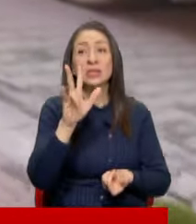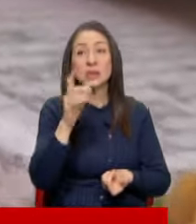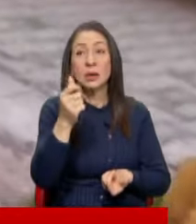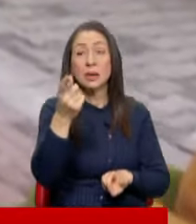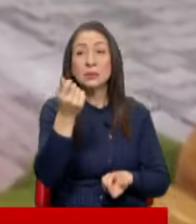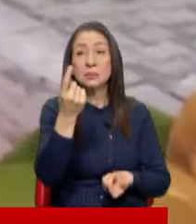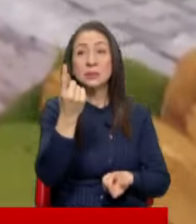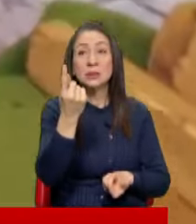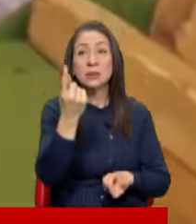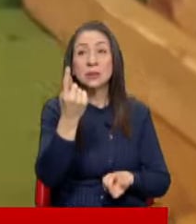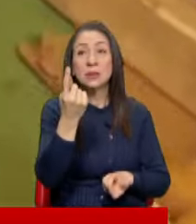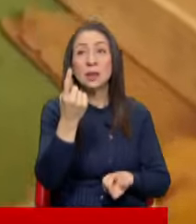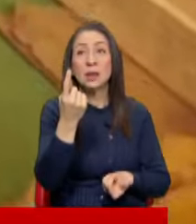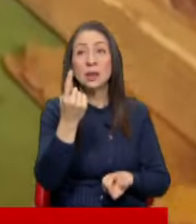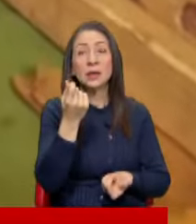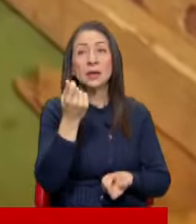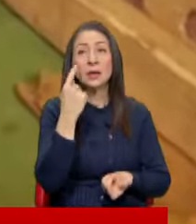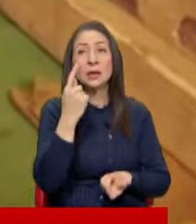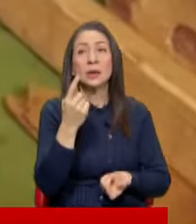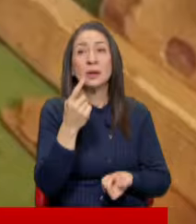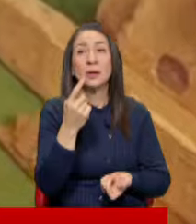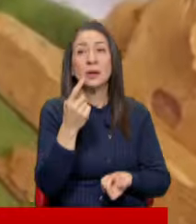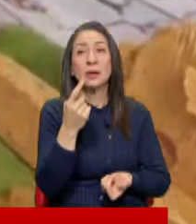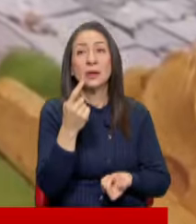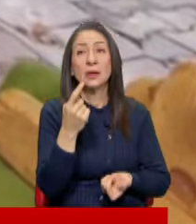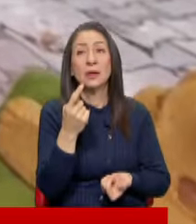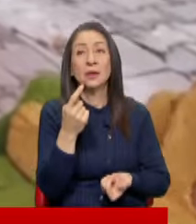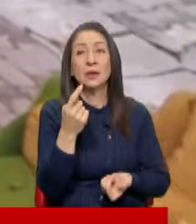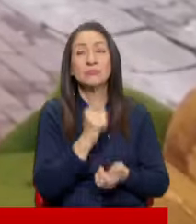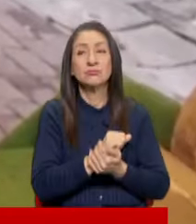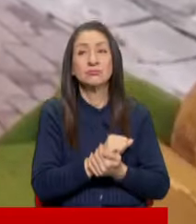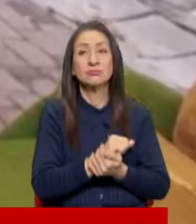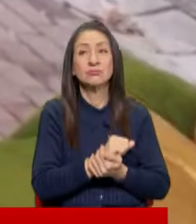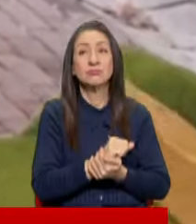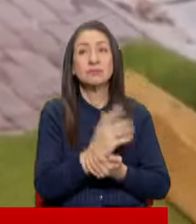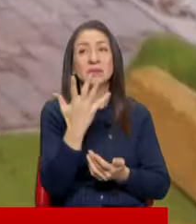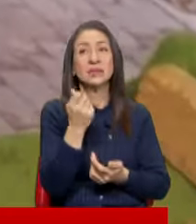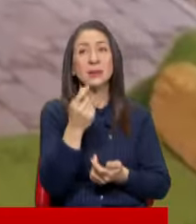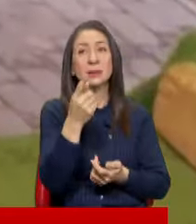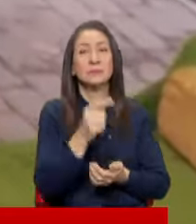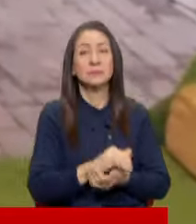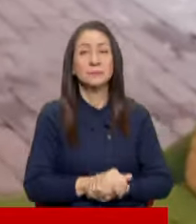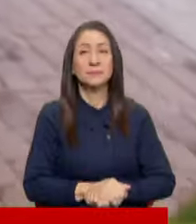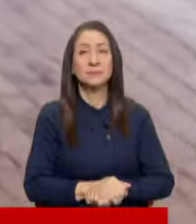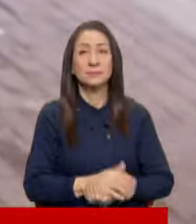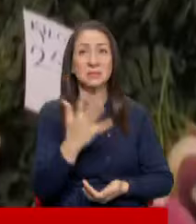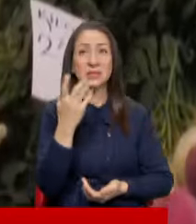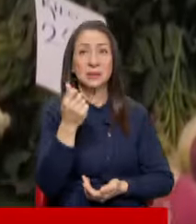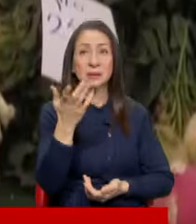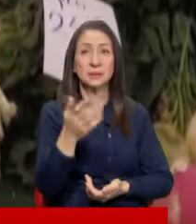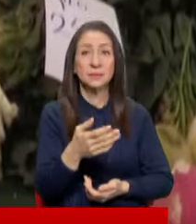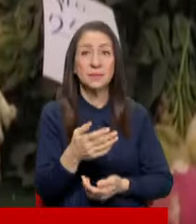tartıyor böyle kaç p geliyor bir patates vurduğu zaman ne oluyor 5 l 5 L